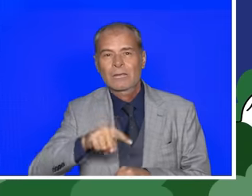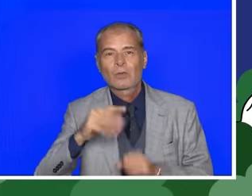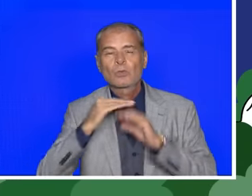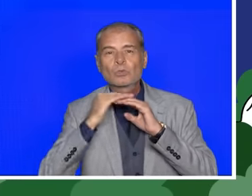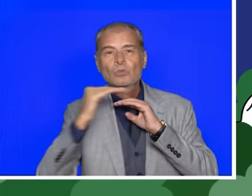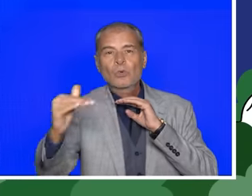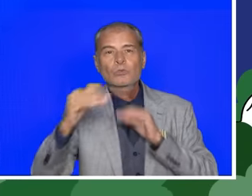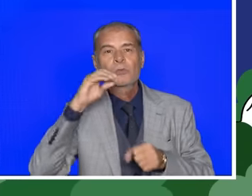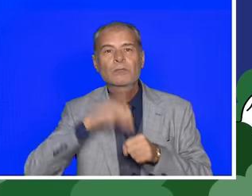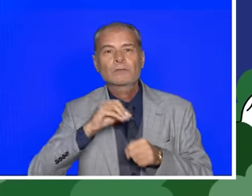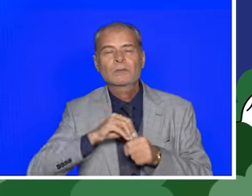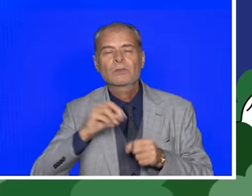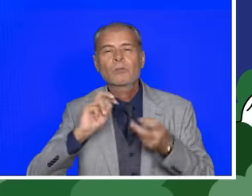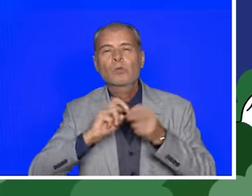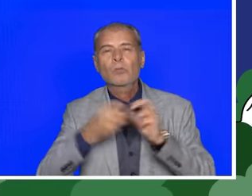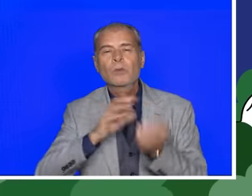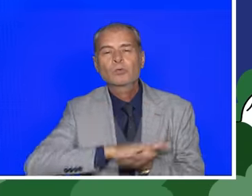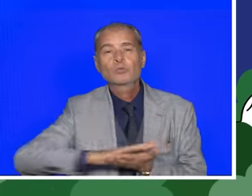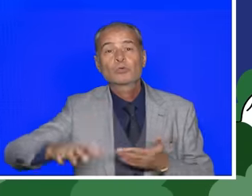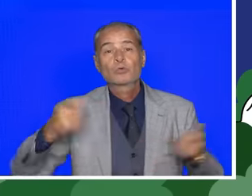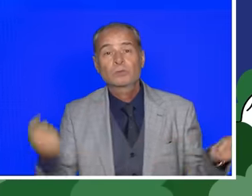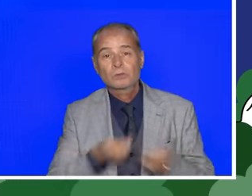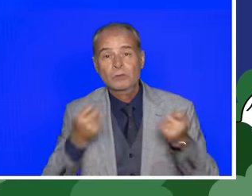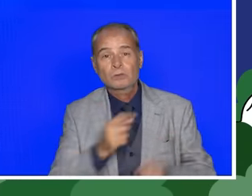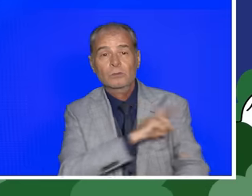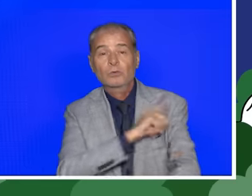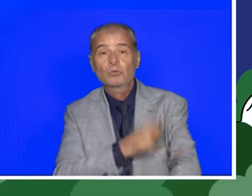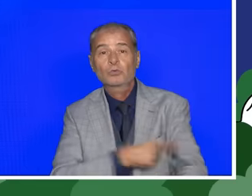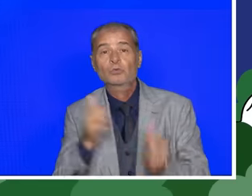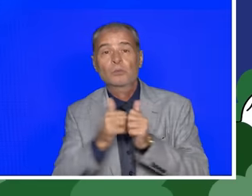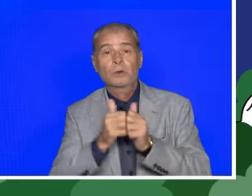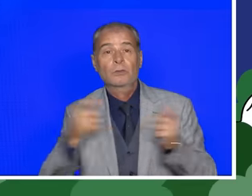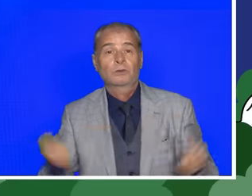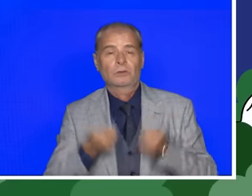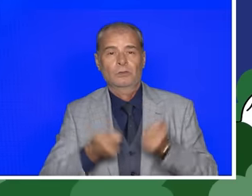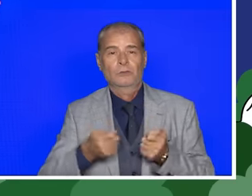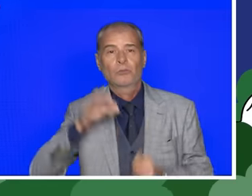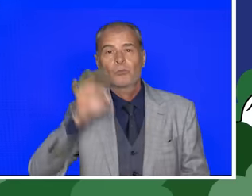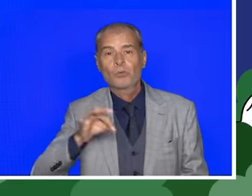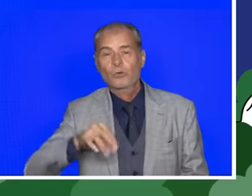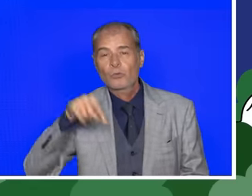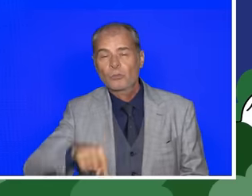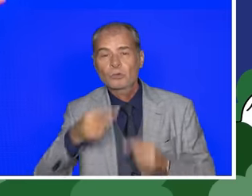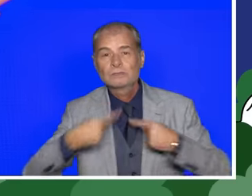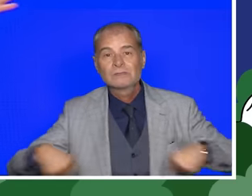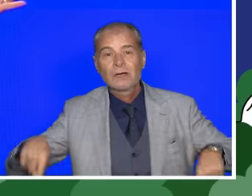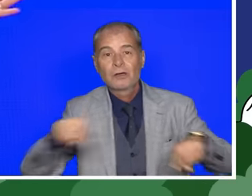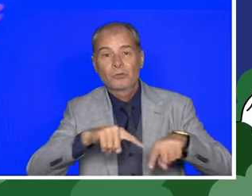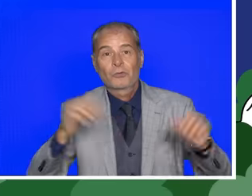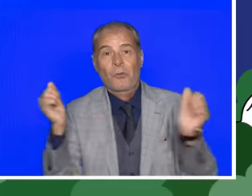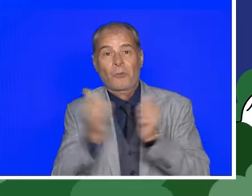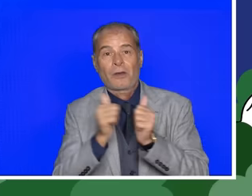meselelere çözüm aramak için güç birliği ile çalıştık Bugün de Bu salonda beraber